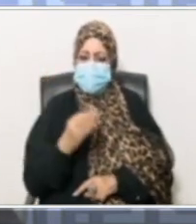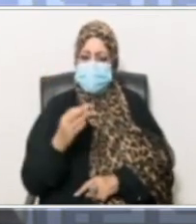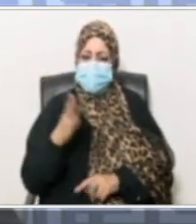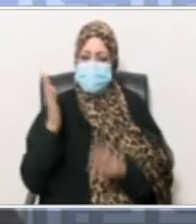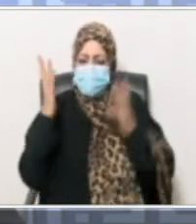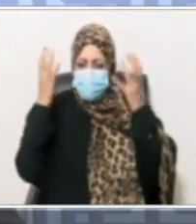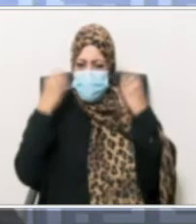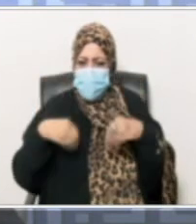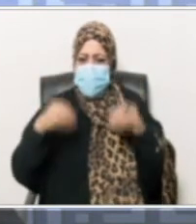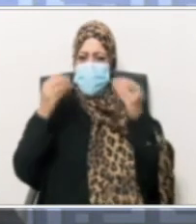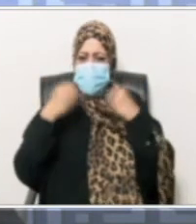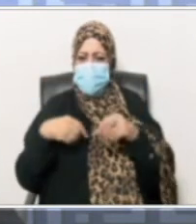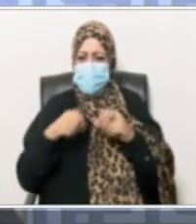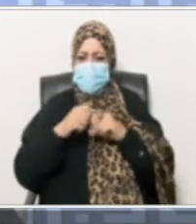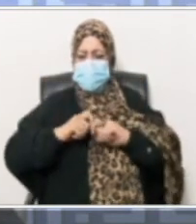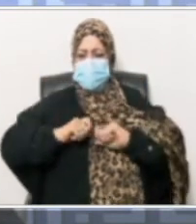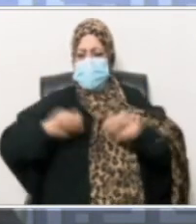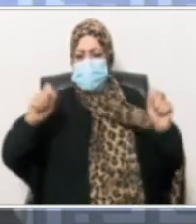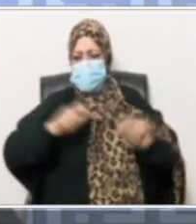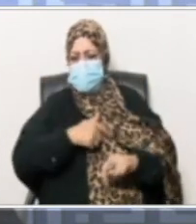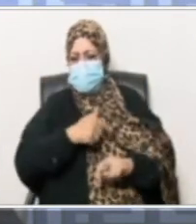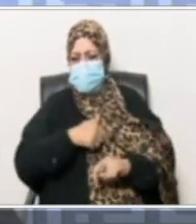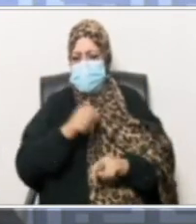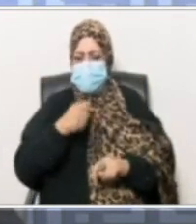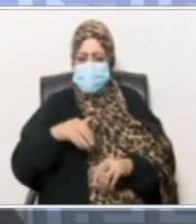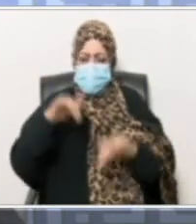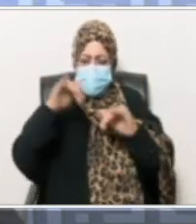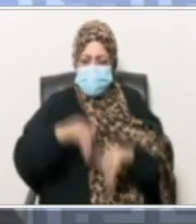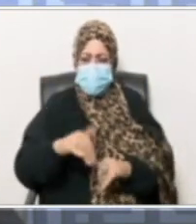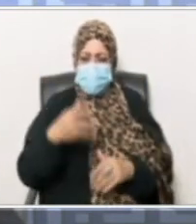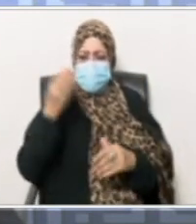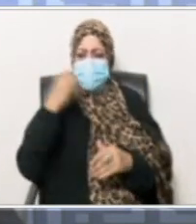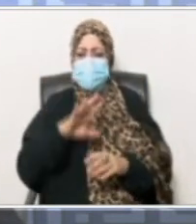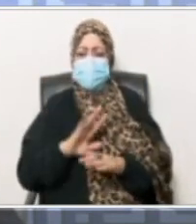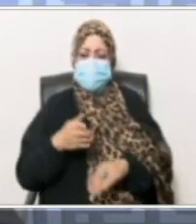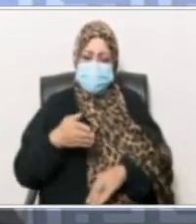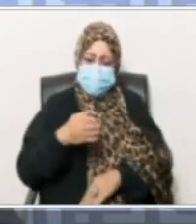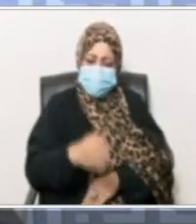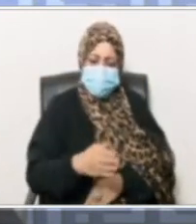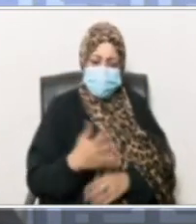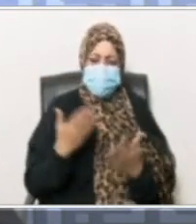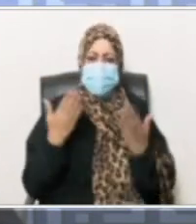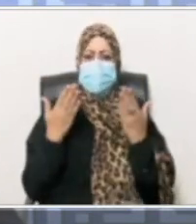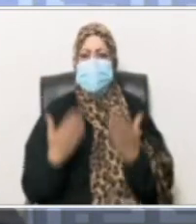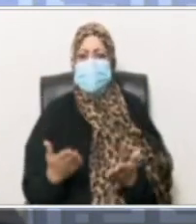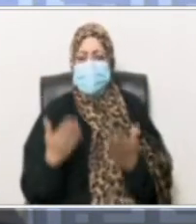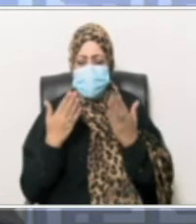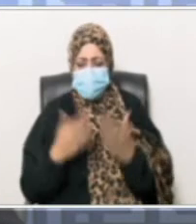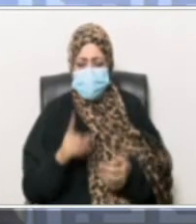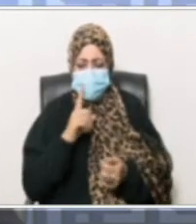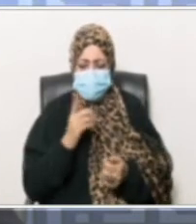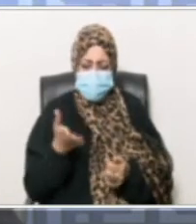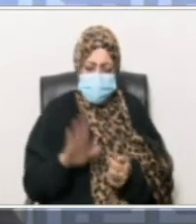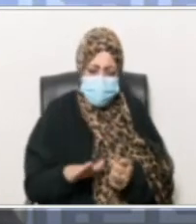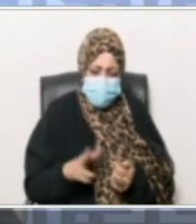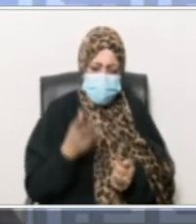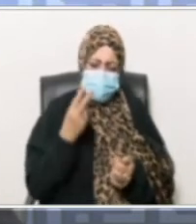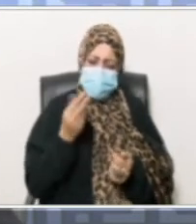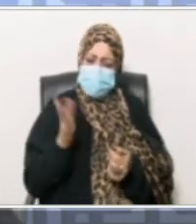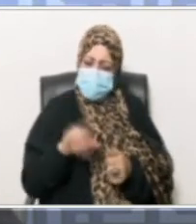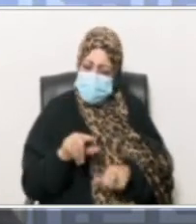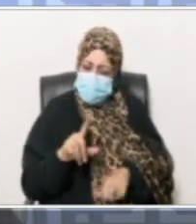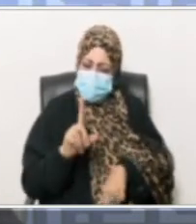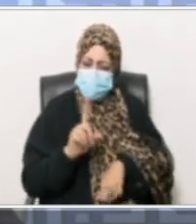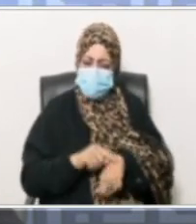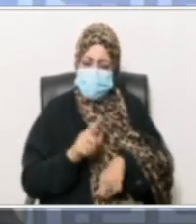المقبرة، زارت من أجل الترحم لأحد أقاربها أو أحد أحبابها، لا بأس